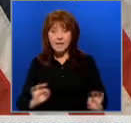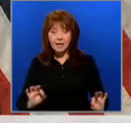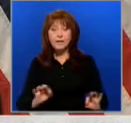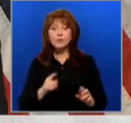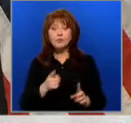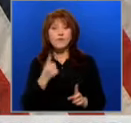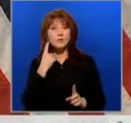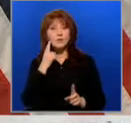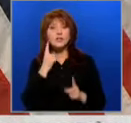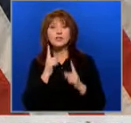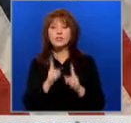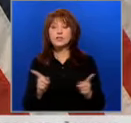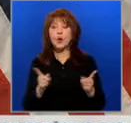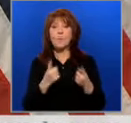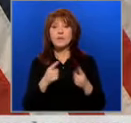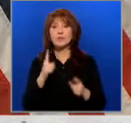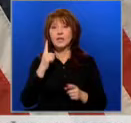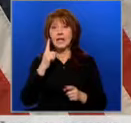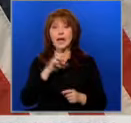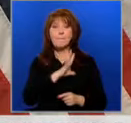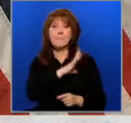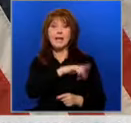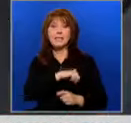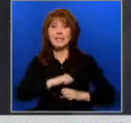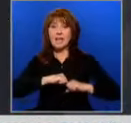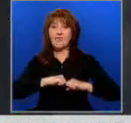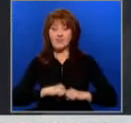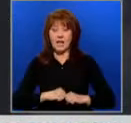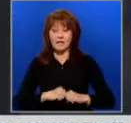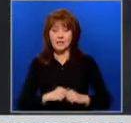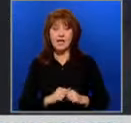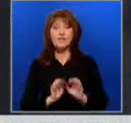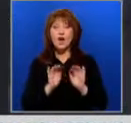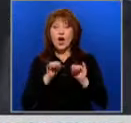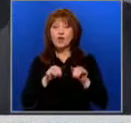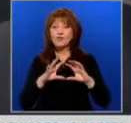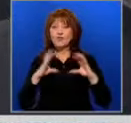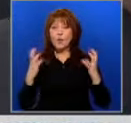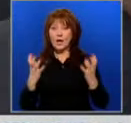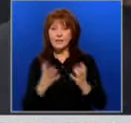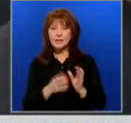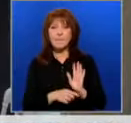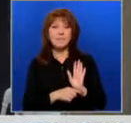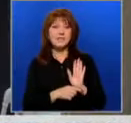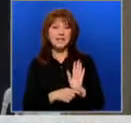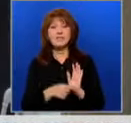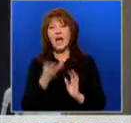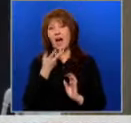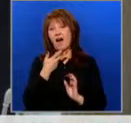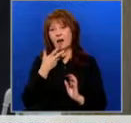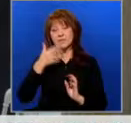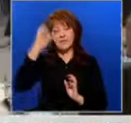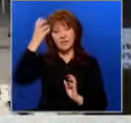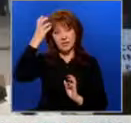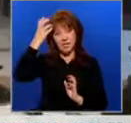Газа да бъдат управлявани от една палестинска власт. В Елисейския дворец представители на Запада, на арабски държави и членове